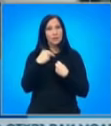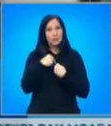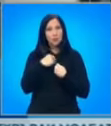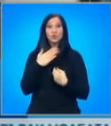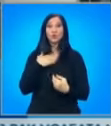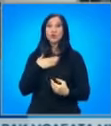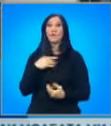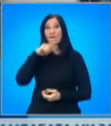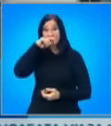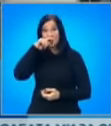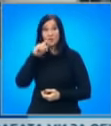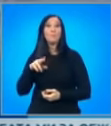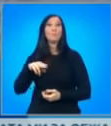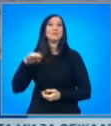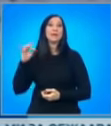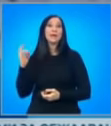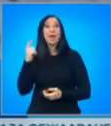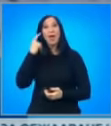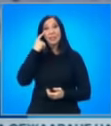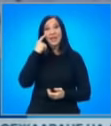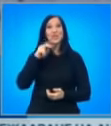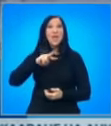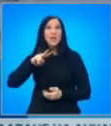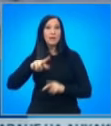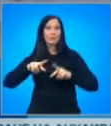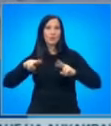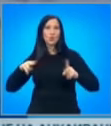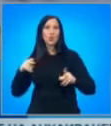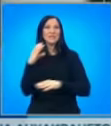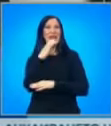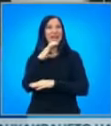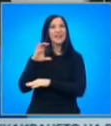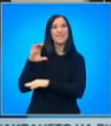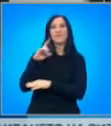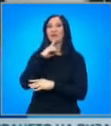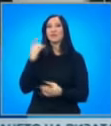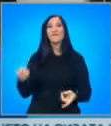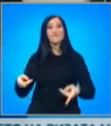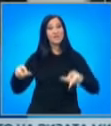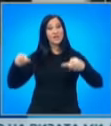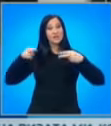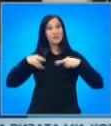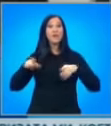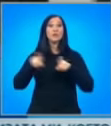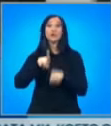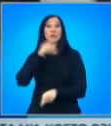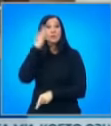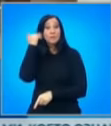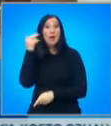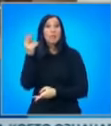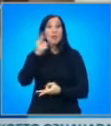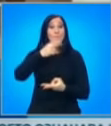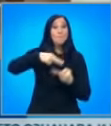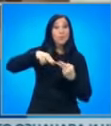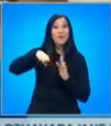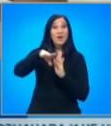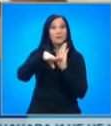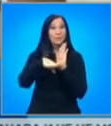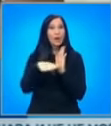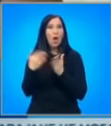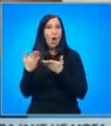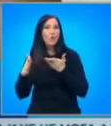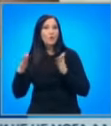имате валиден PCR тест или друг сертификат за възстановяване. А също така не забравяйте да проверявате и правилата